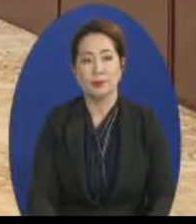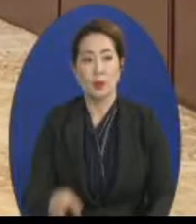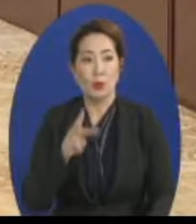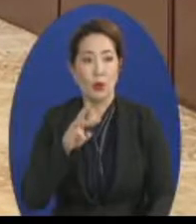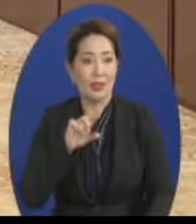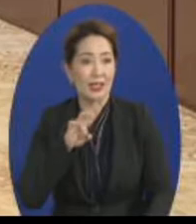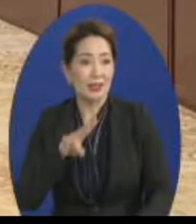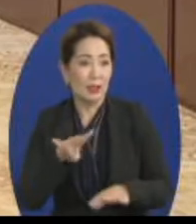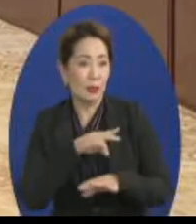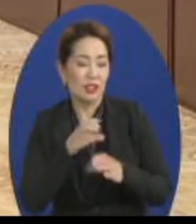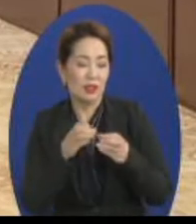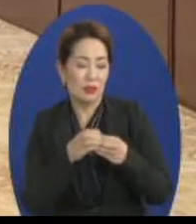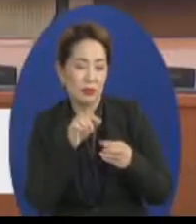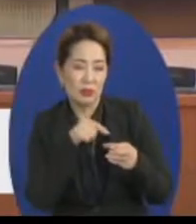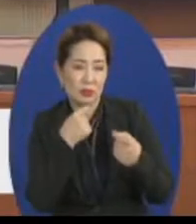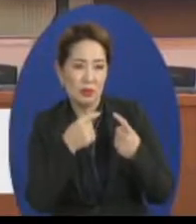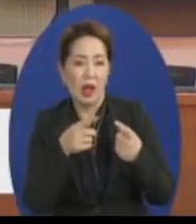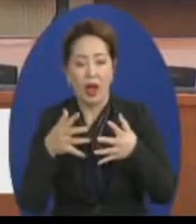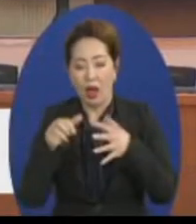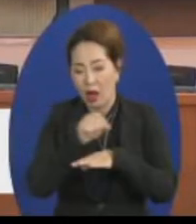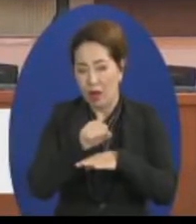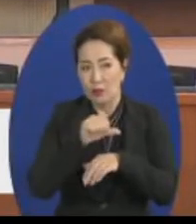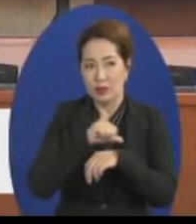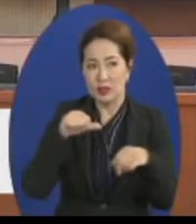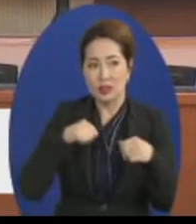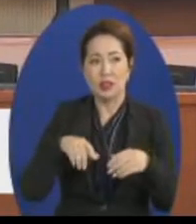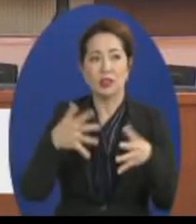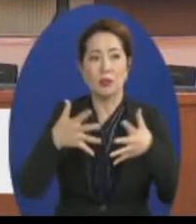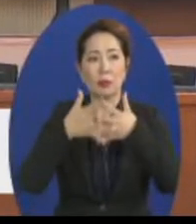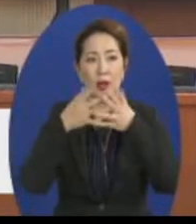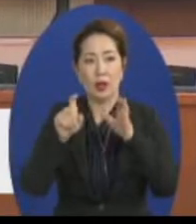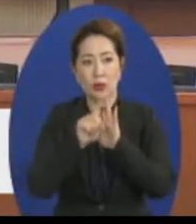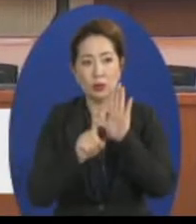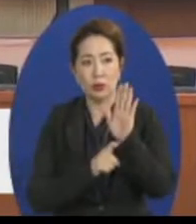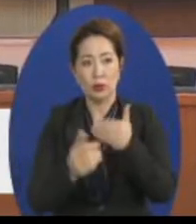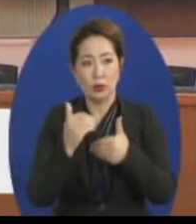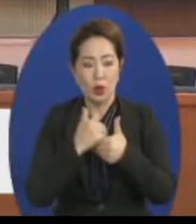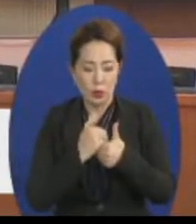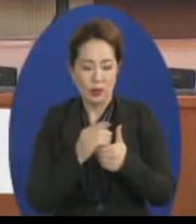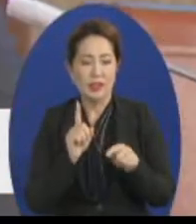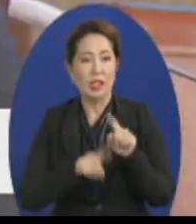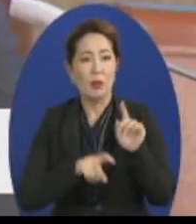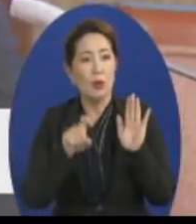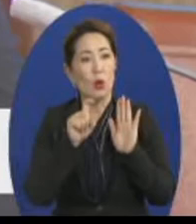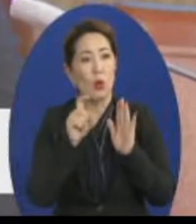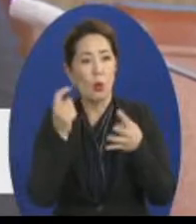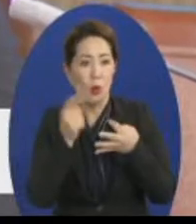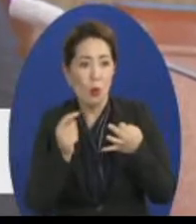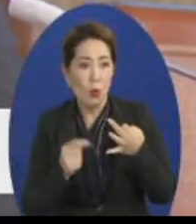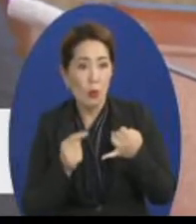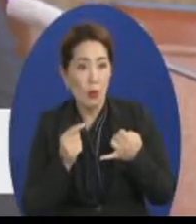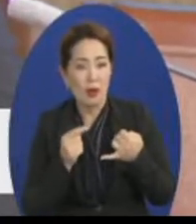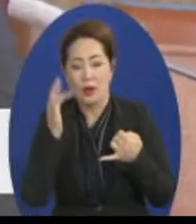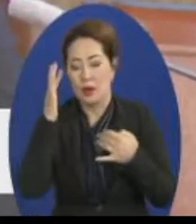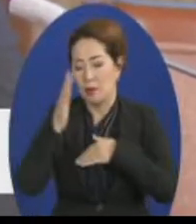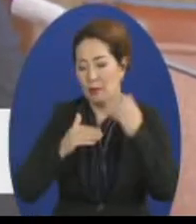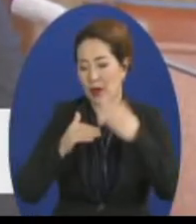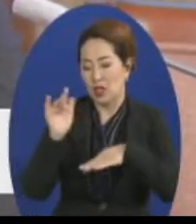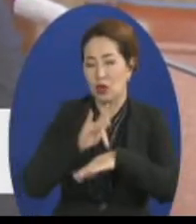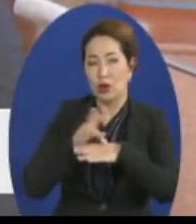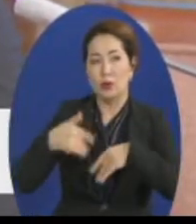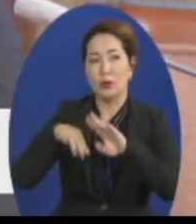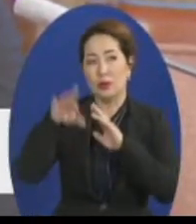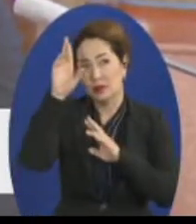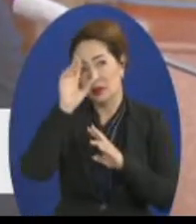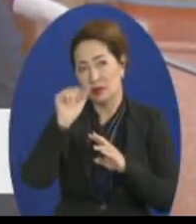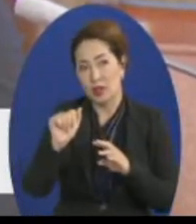За амиг орон нутгийн иргэдийг орон сууцны хөтөлбөрт хамруулах ямар хувилбар байж болох талаар барилга хот байгуулалтын яамныхан холбогдох